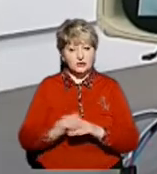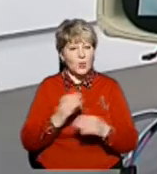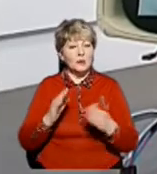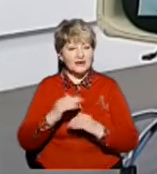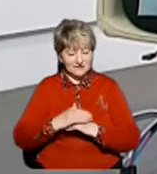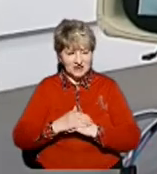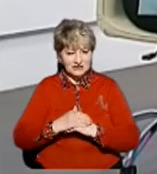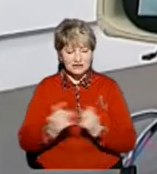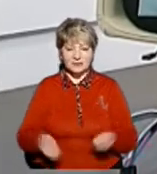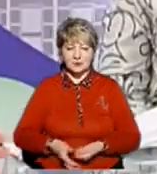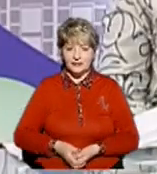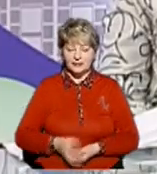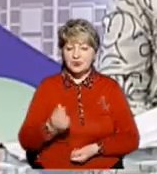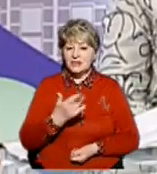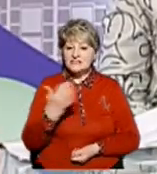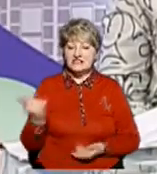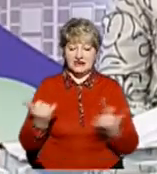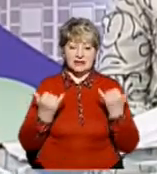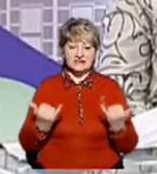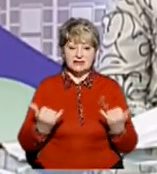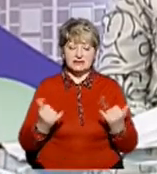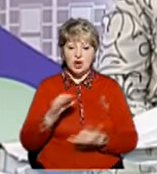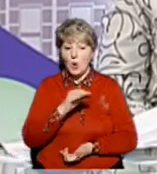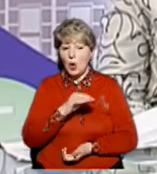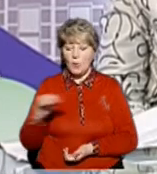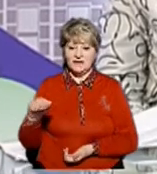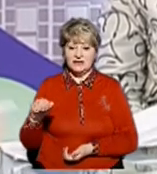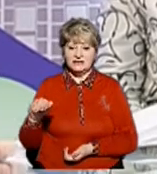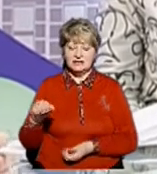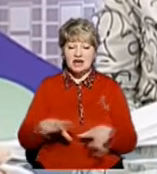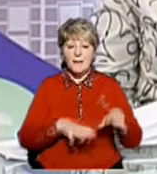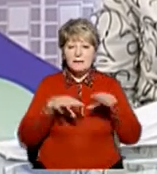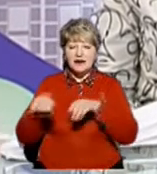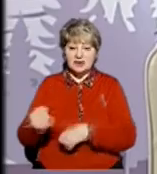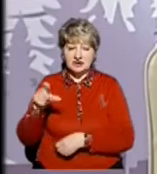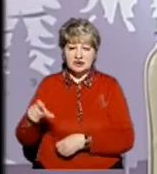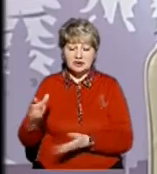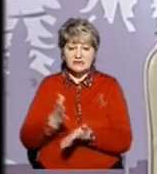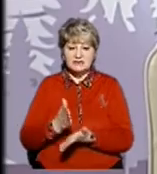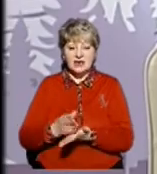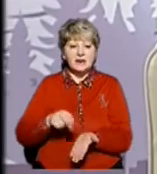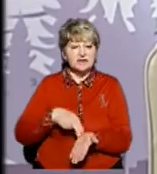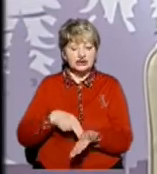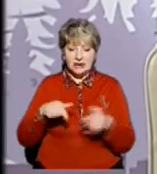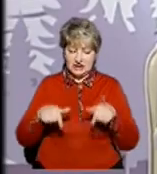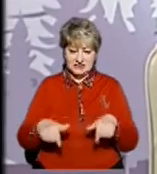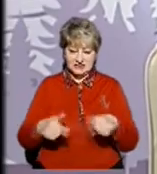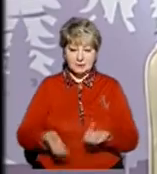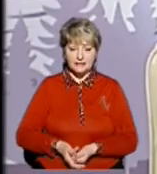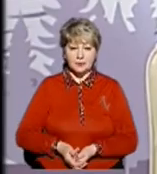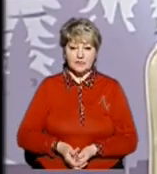вечір. Пані Тетяна, скільки наразі офіційно переселенців знаходяться, зокрема, в місті Черкаси?